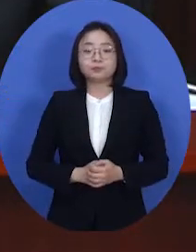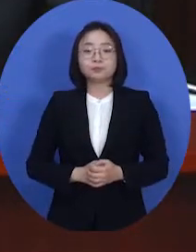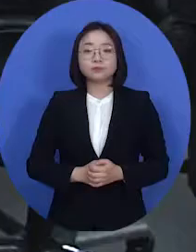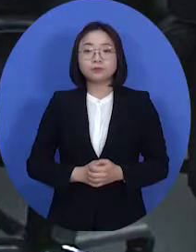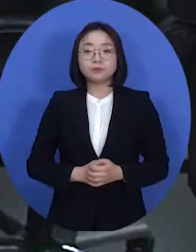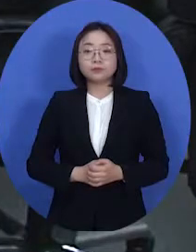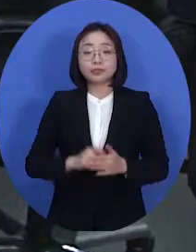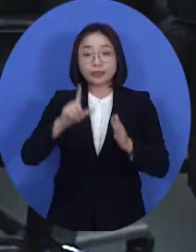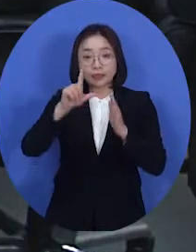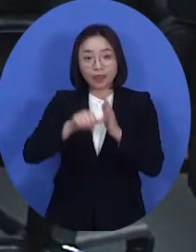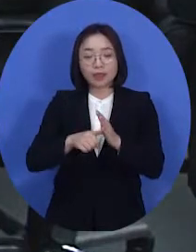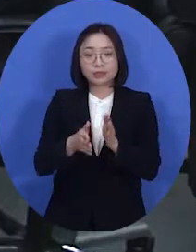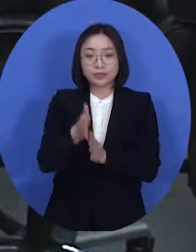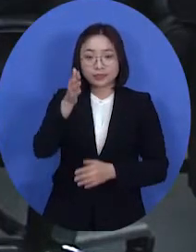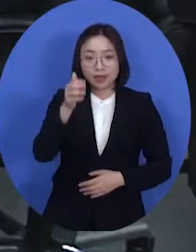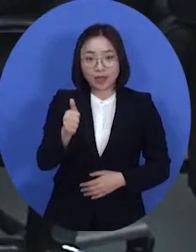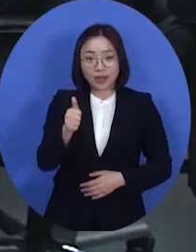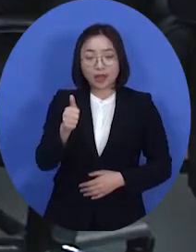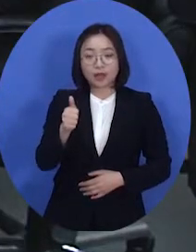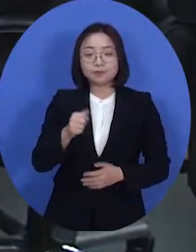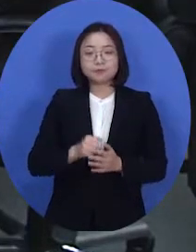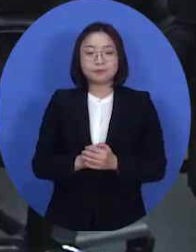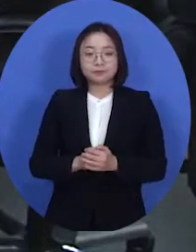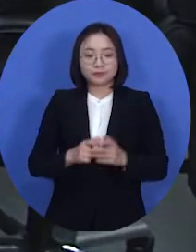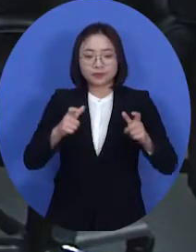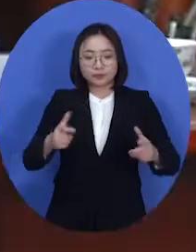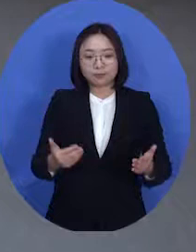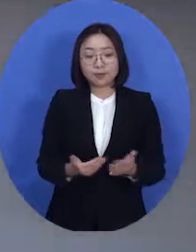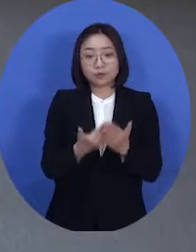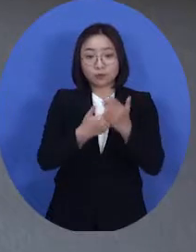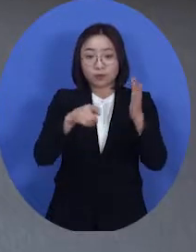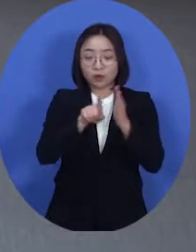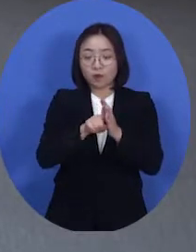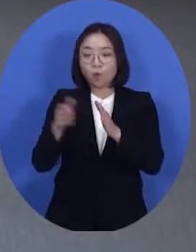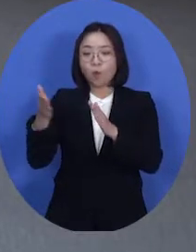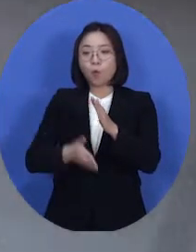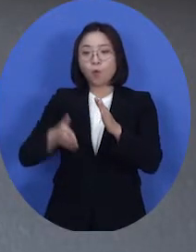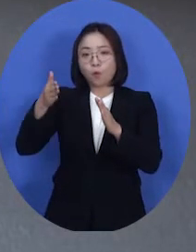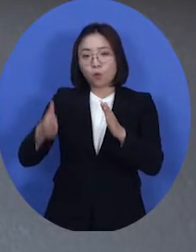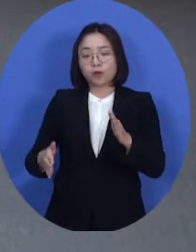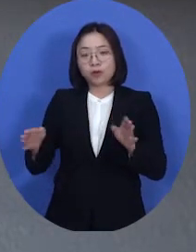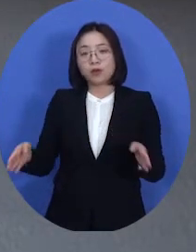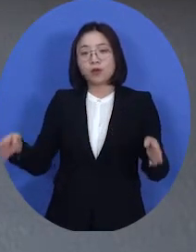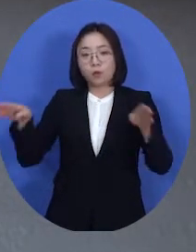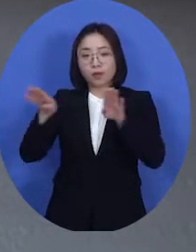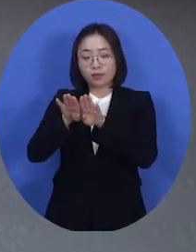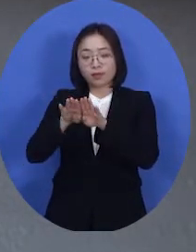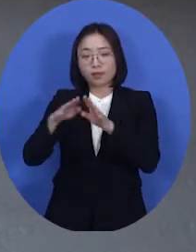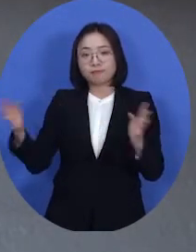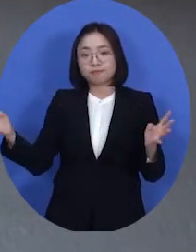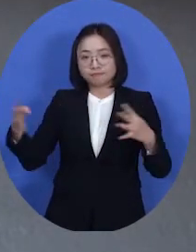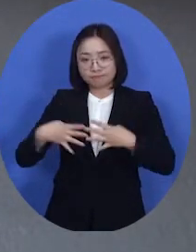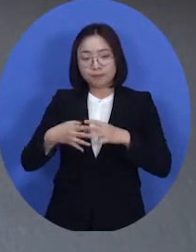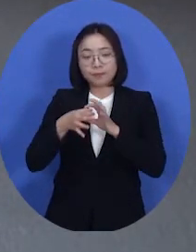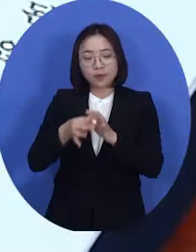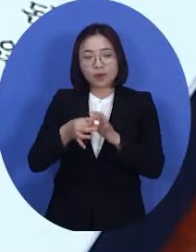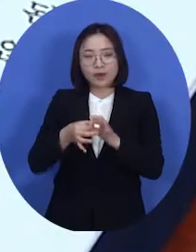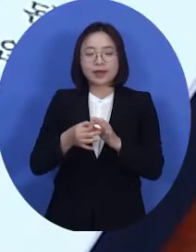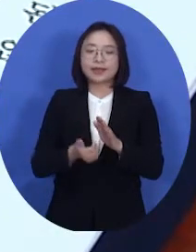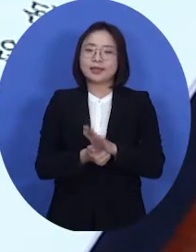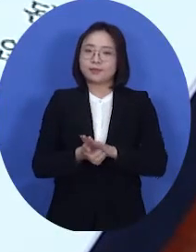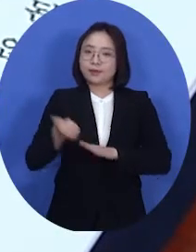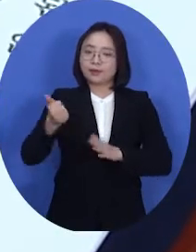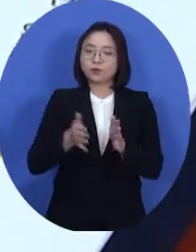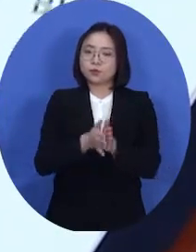내용입니다 이날 협약식에서 5 싫어 공주 시장은 지역발전을 위한 공공 기관과의 유기적 기술 협약체결을